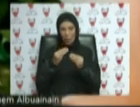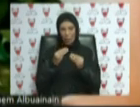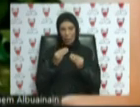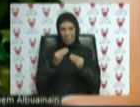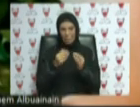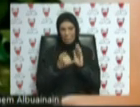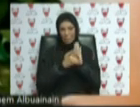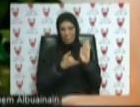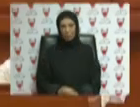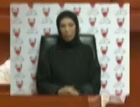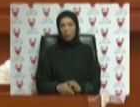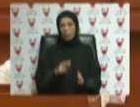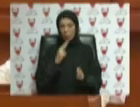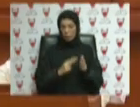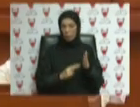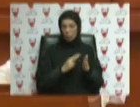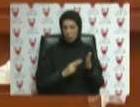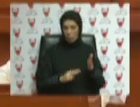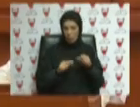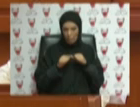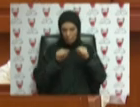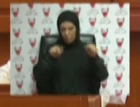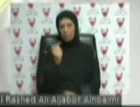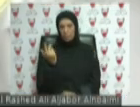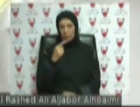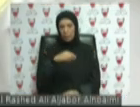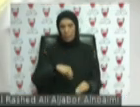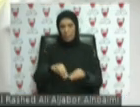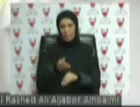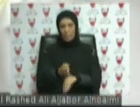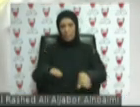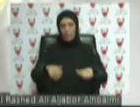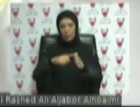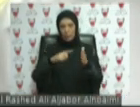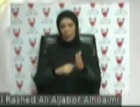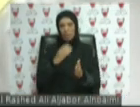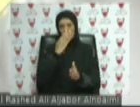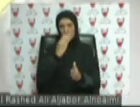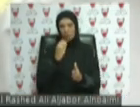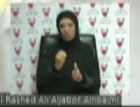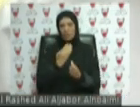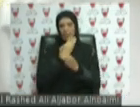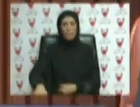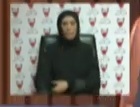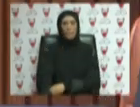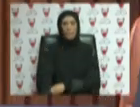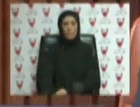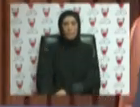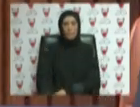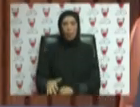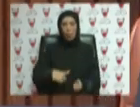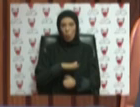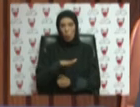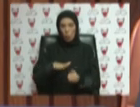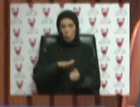للتدابير الاحترازية والوقائية المطبقة في الوقت الراهن، والحمد لله يعني جلسة اليوم